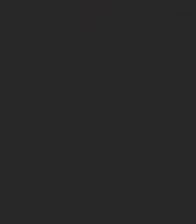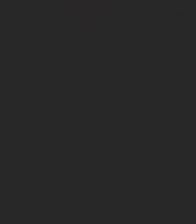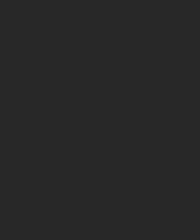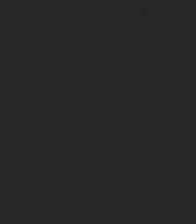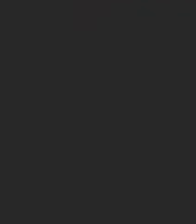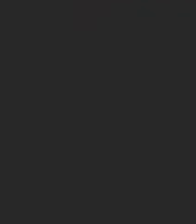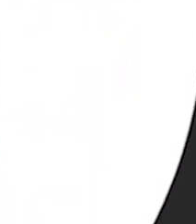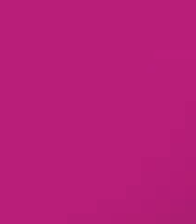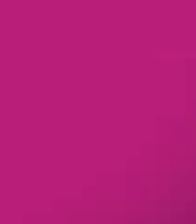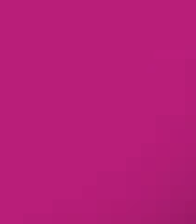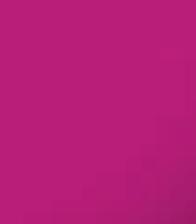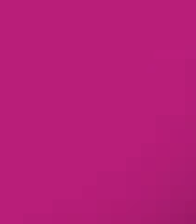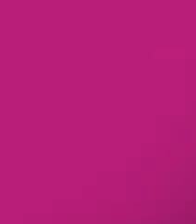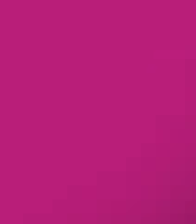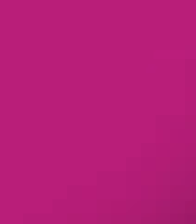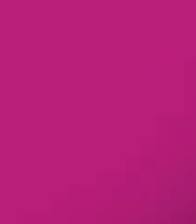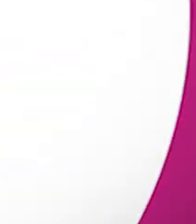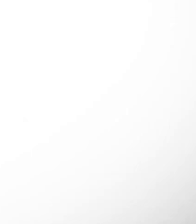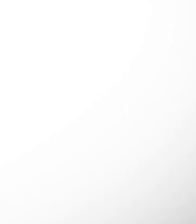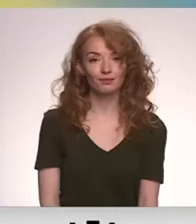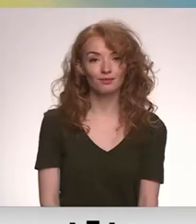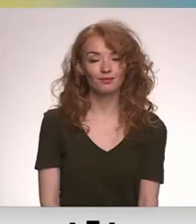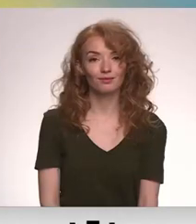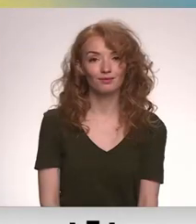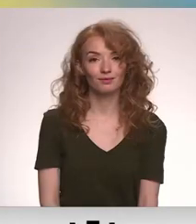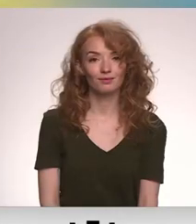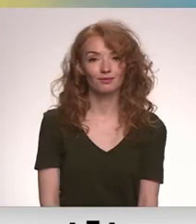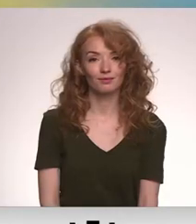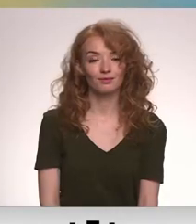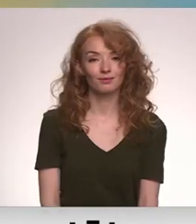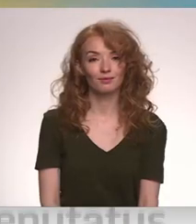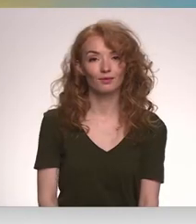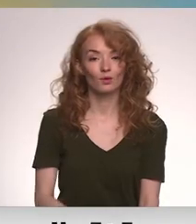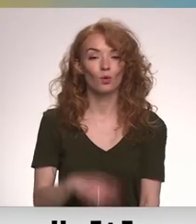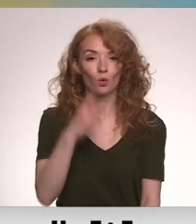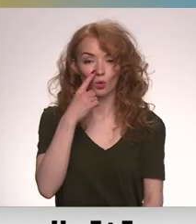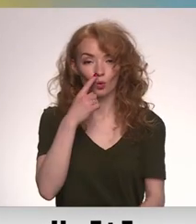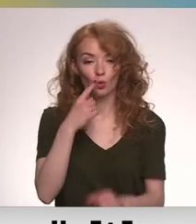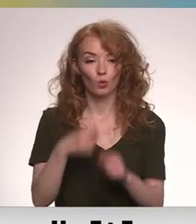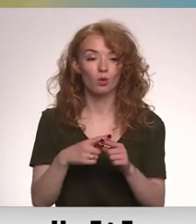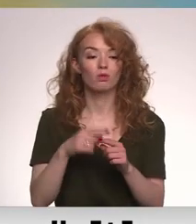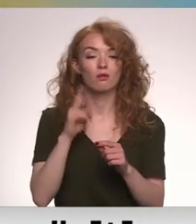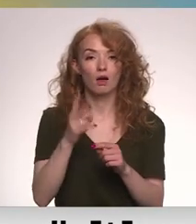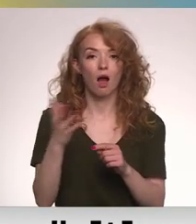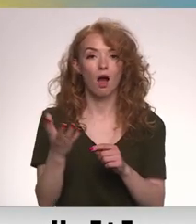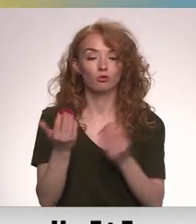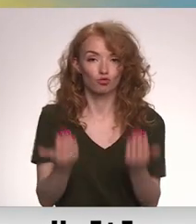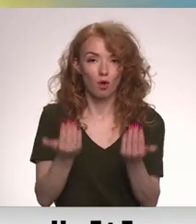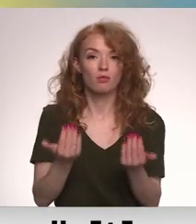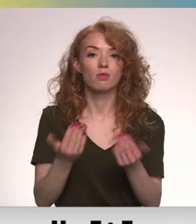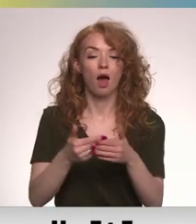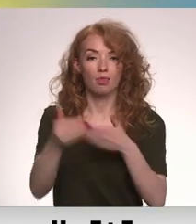Re, viss ēters ir te! Un no kara postītām vietām un bunkuriem šodien